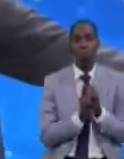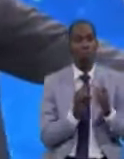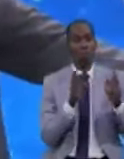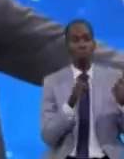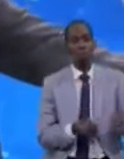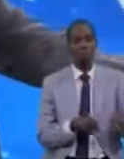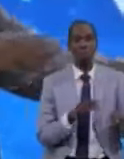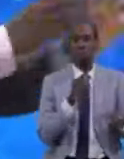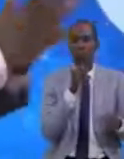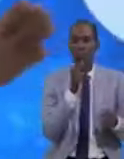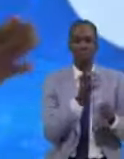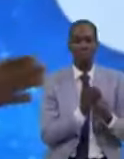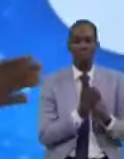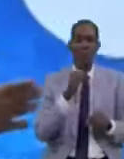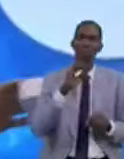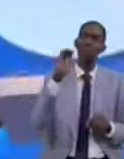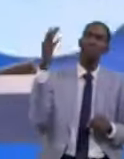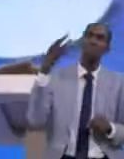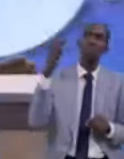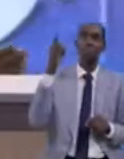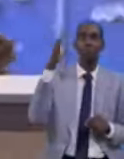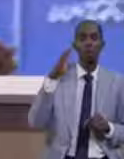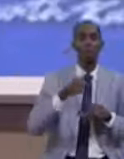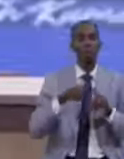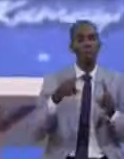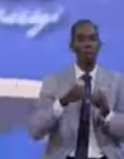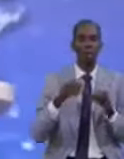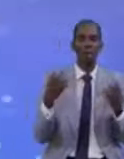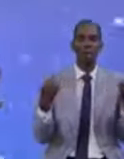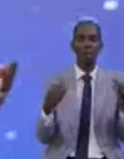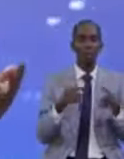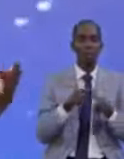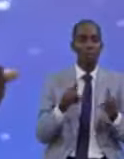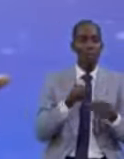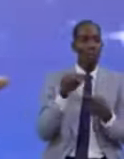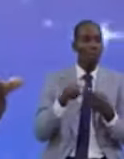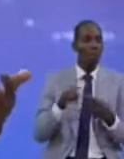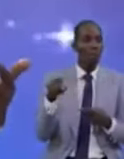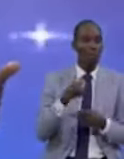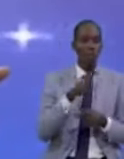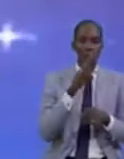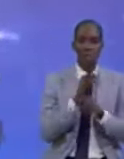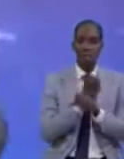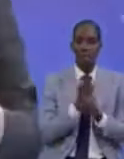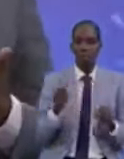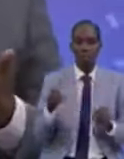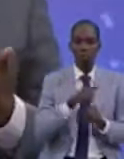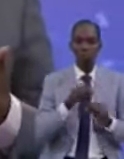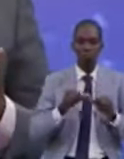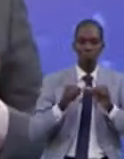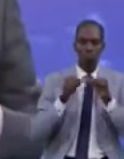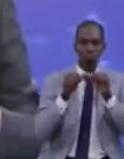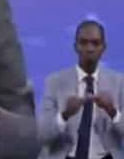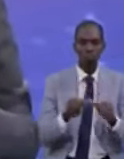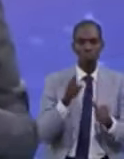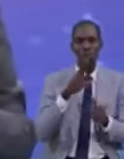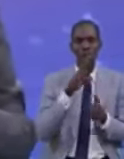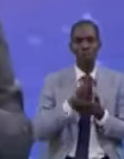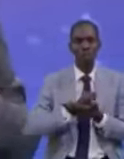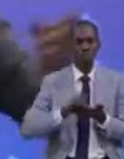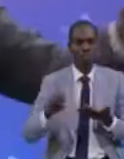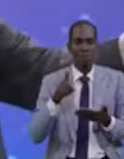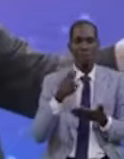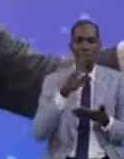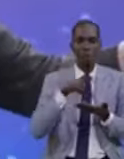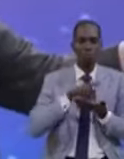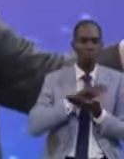personne a reçu la grâce de Dieu mais quand tu es sauvé et tu avances et sanctifié tu es purifié tu es rendu